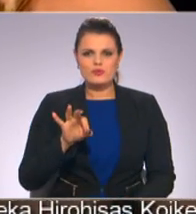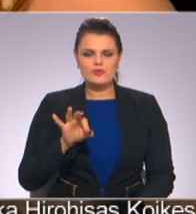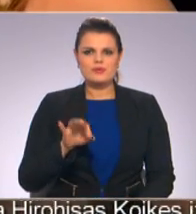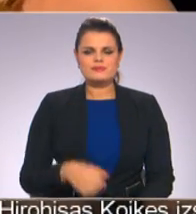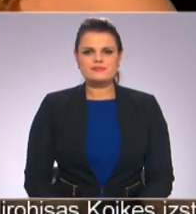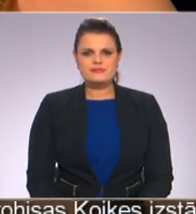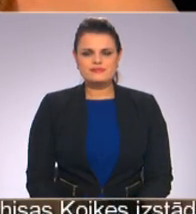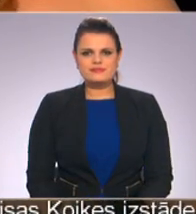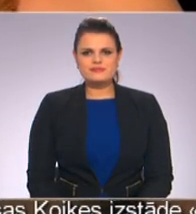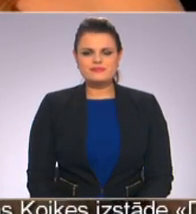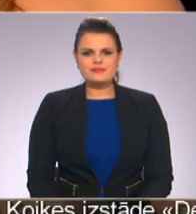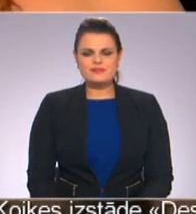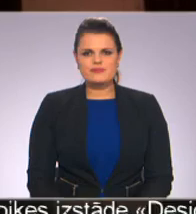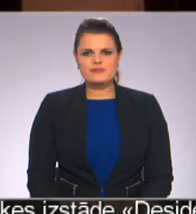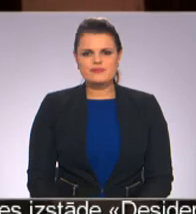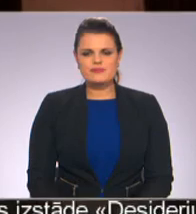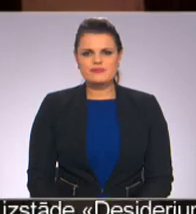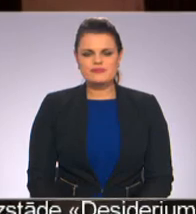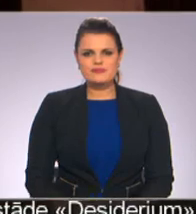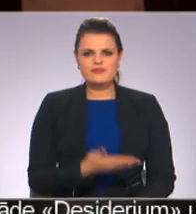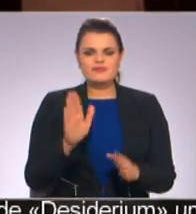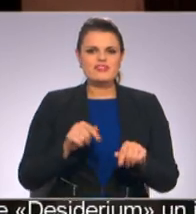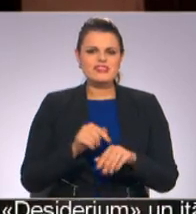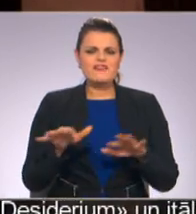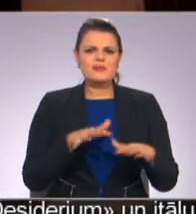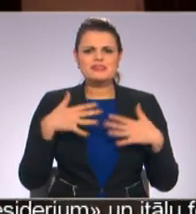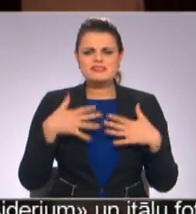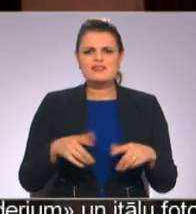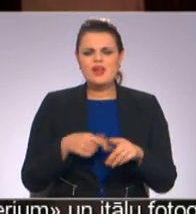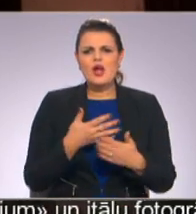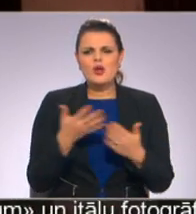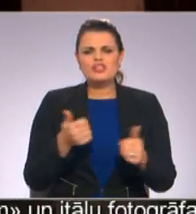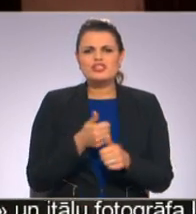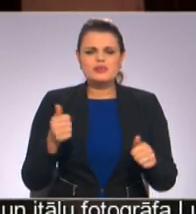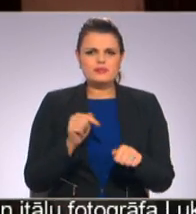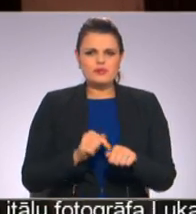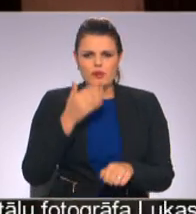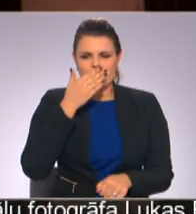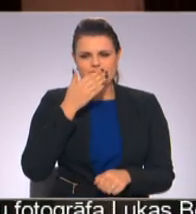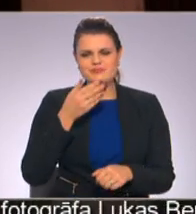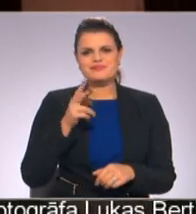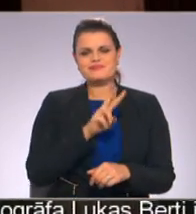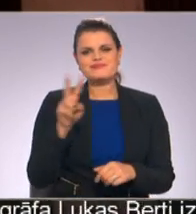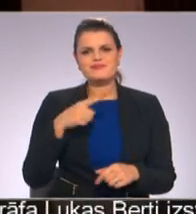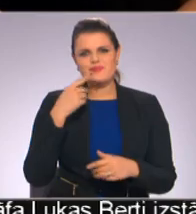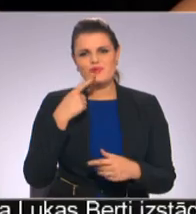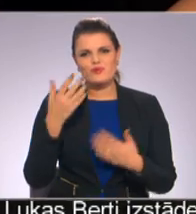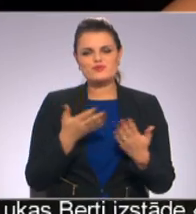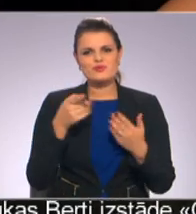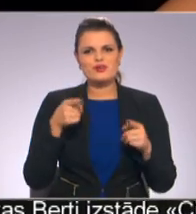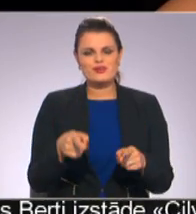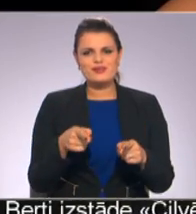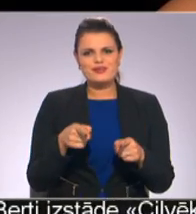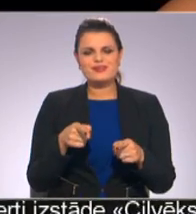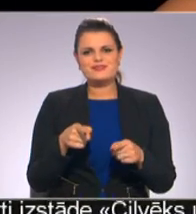performācē. Jūs varat sajust vibrāciju ķermenī vai vēl kaut kādas īpašas sajūtas. Tas uzrunā to